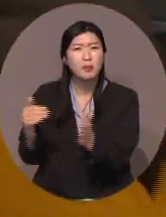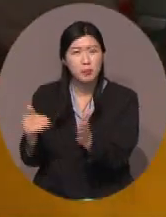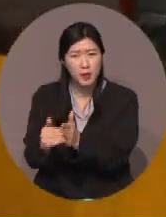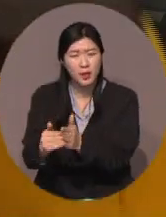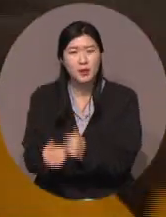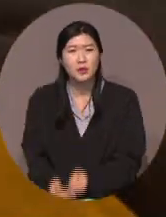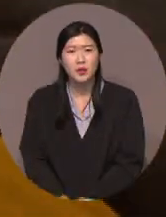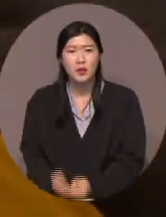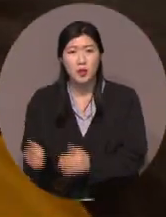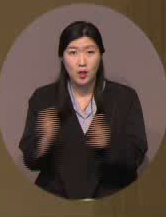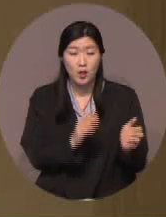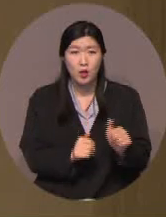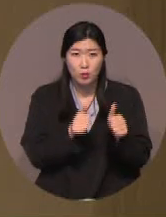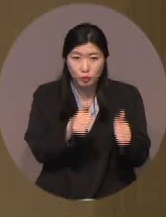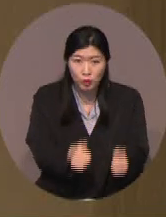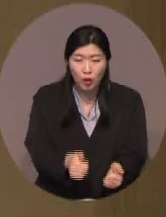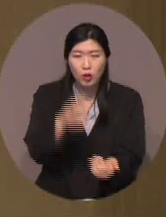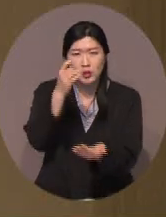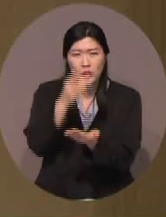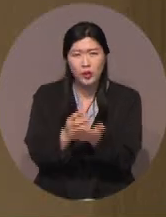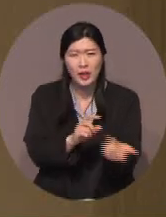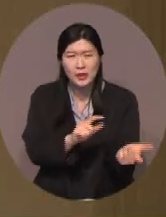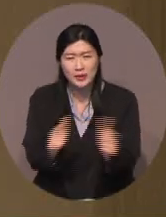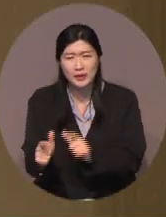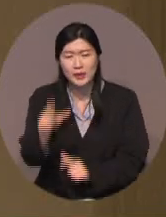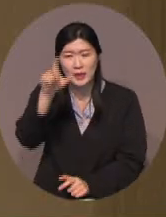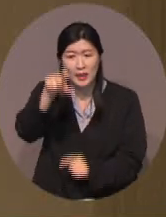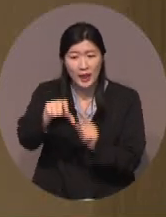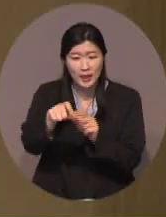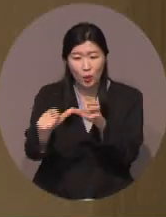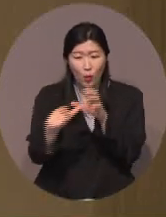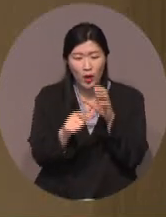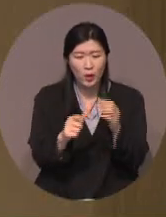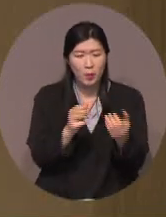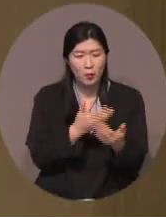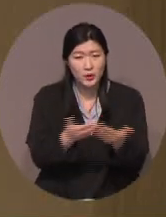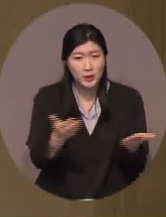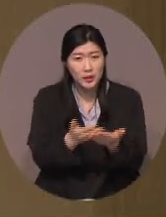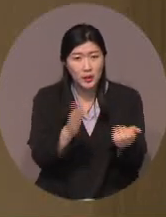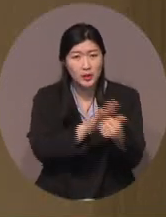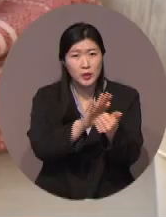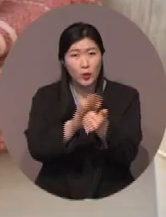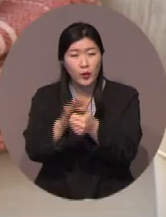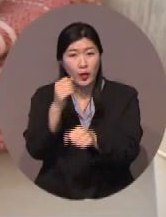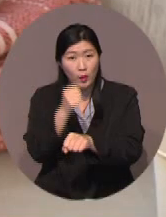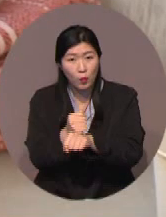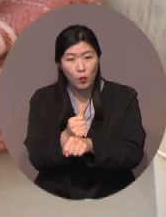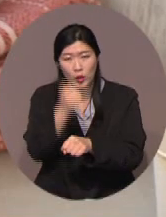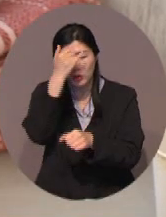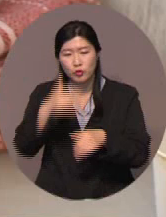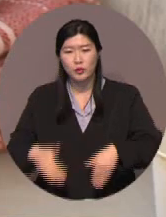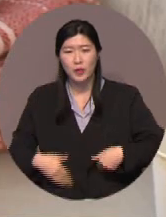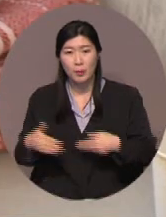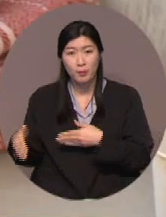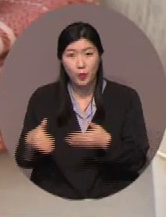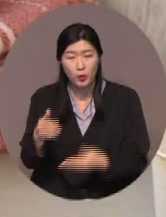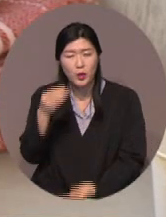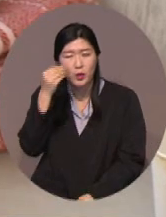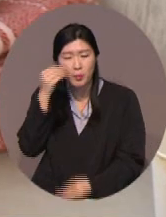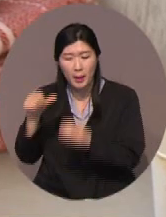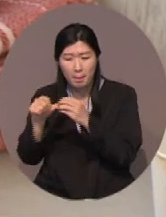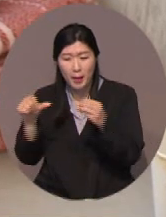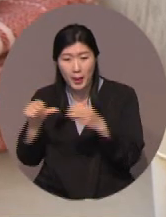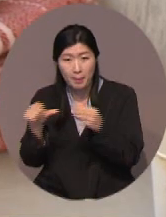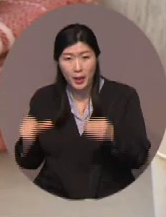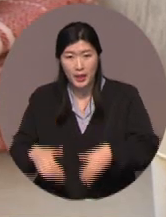태안 등 충남 일부시군들도 지역 화폐를 활용한 지원책을 내놨고 충남도는 재해구호기금을 투입해 취약계층